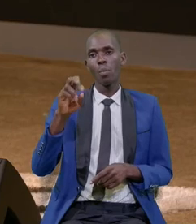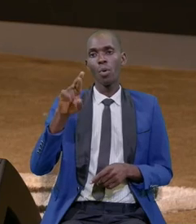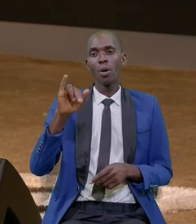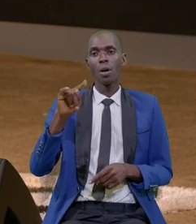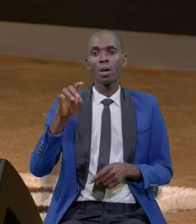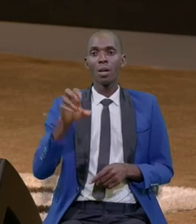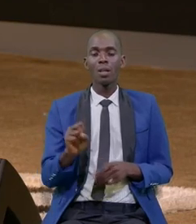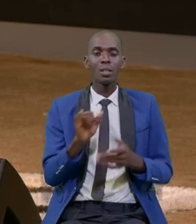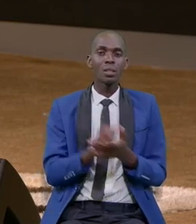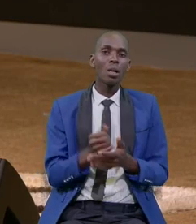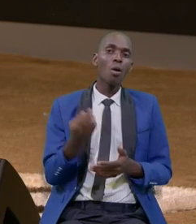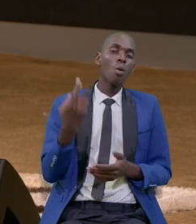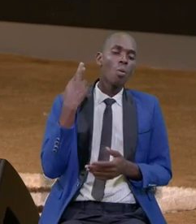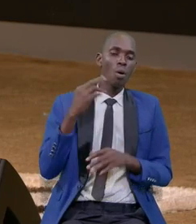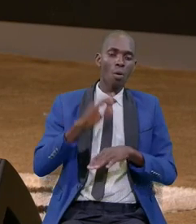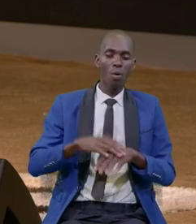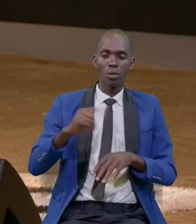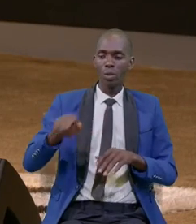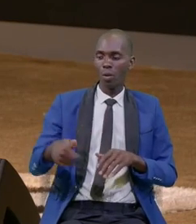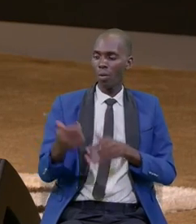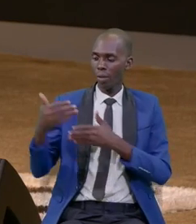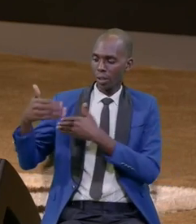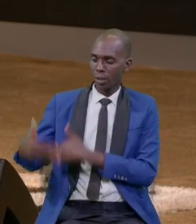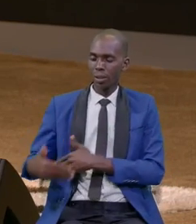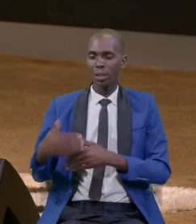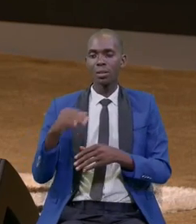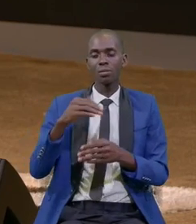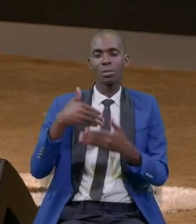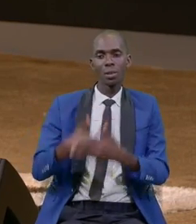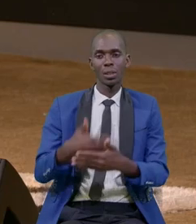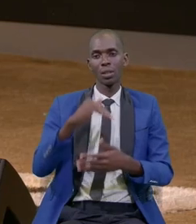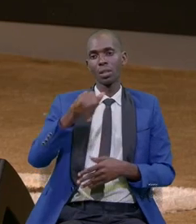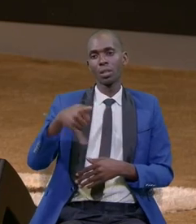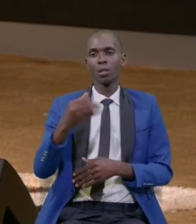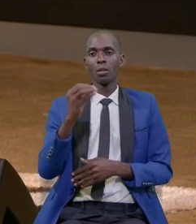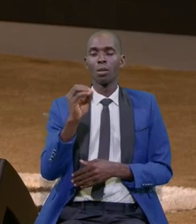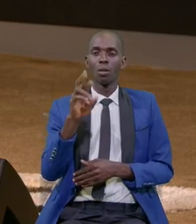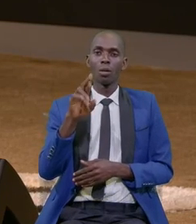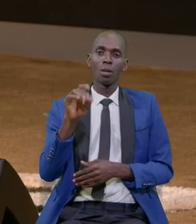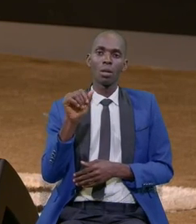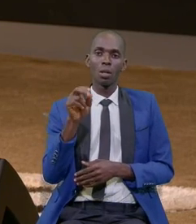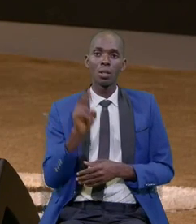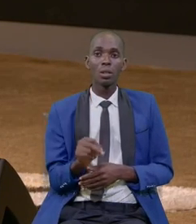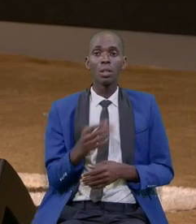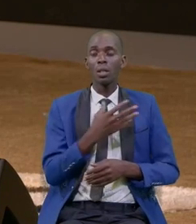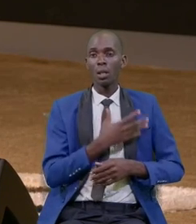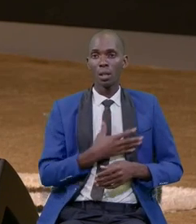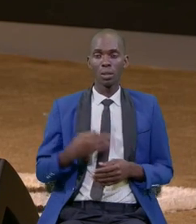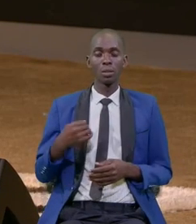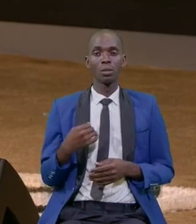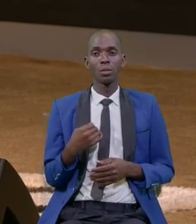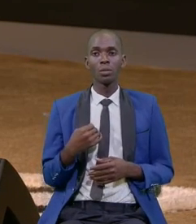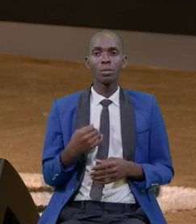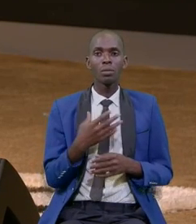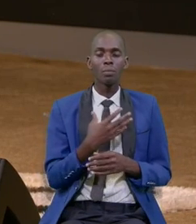avez traité les deux rois des Amoréens au-delà du Jourdain, Sihon et Og, que